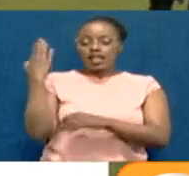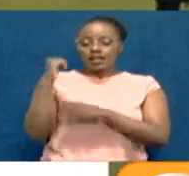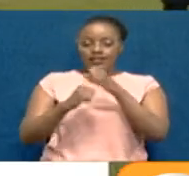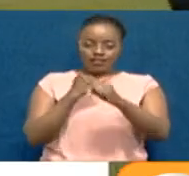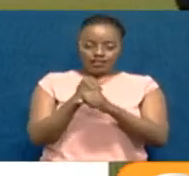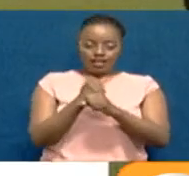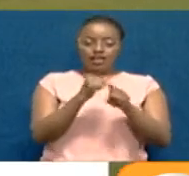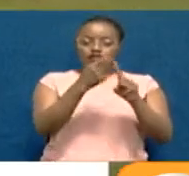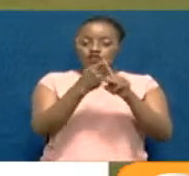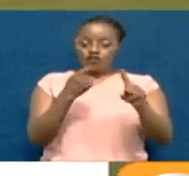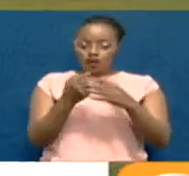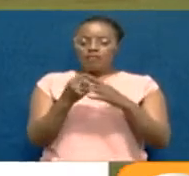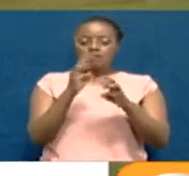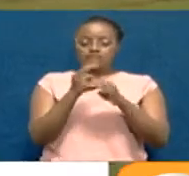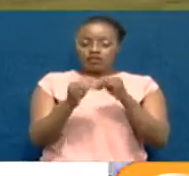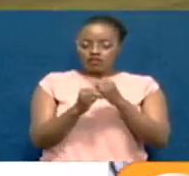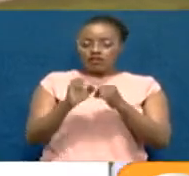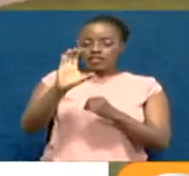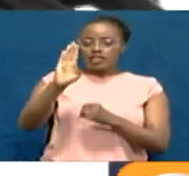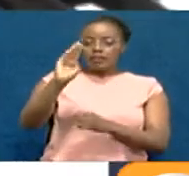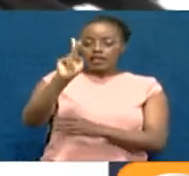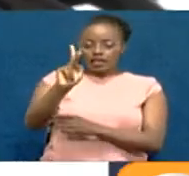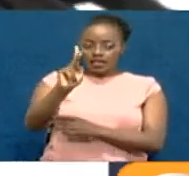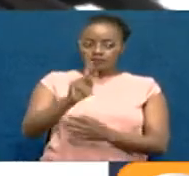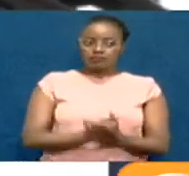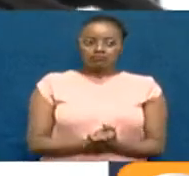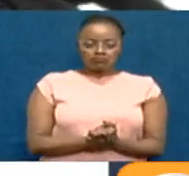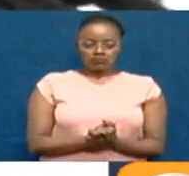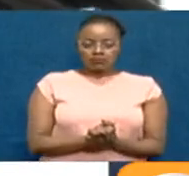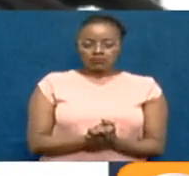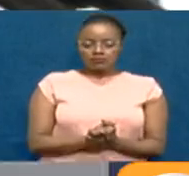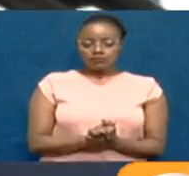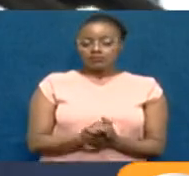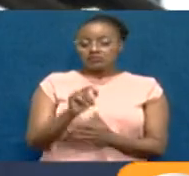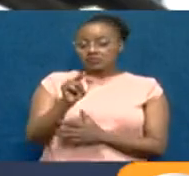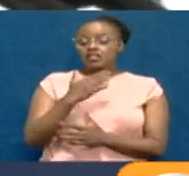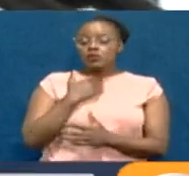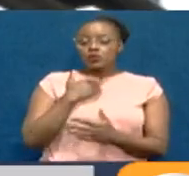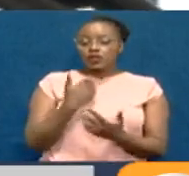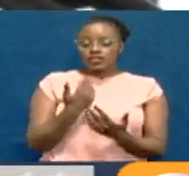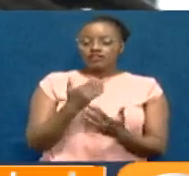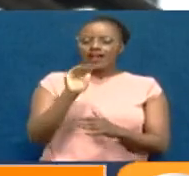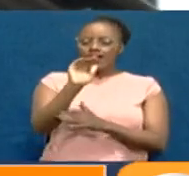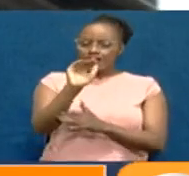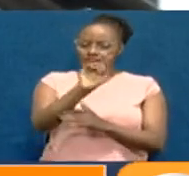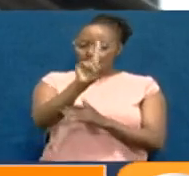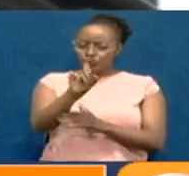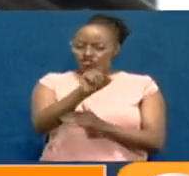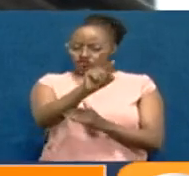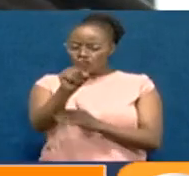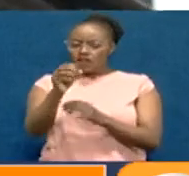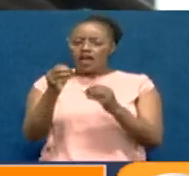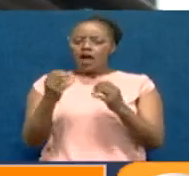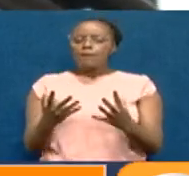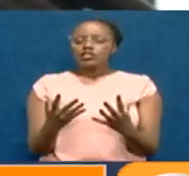uliopita, kulingana na takwimu za Benki Kuu ya Kenya. And on this, I want to pose a national question. How